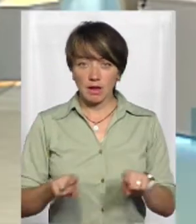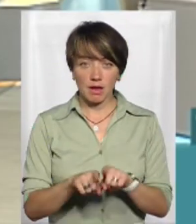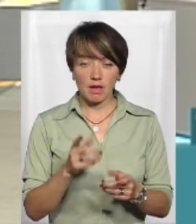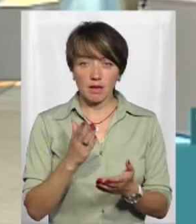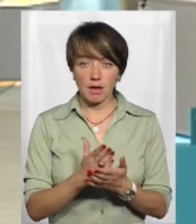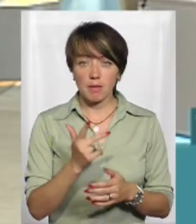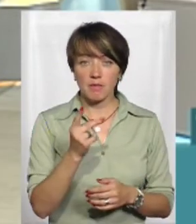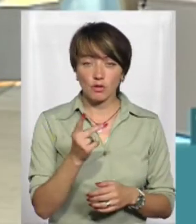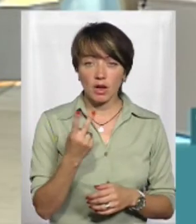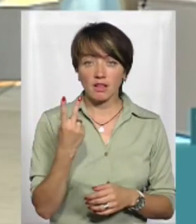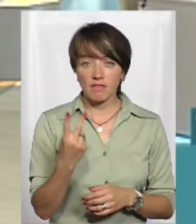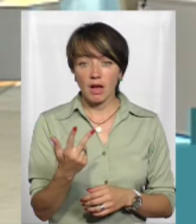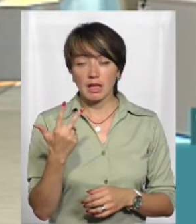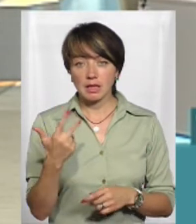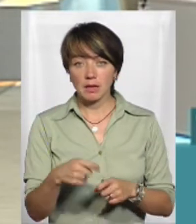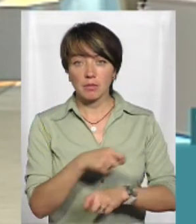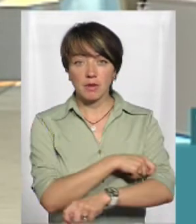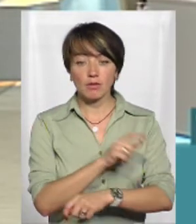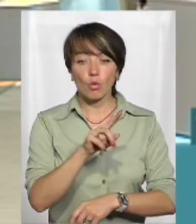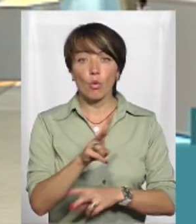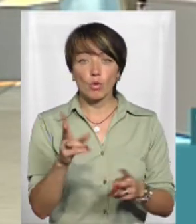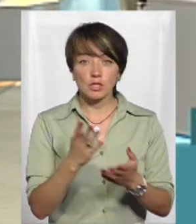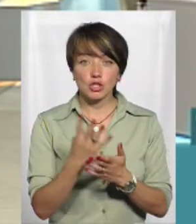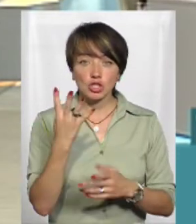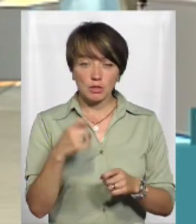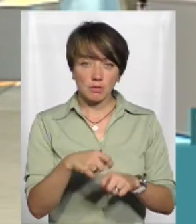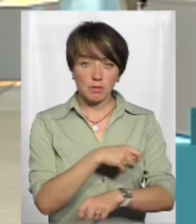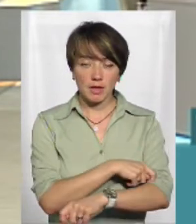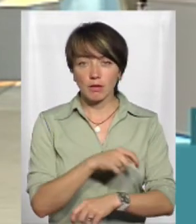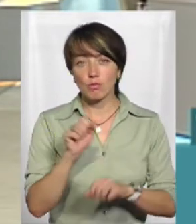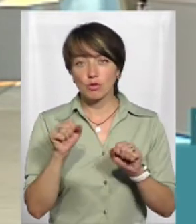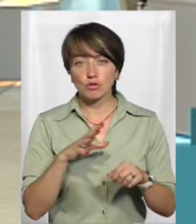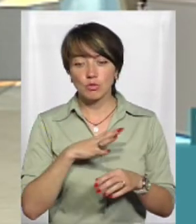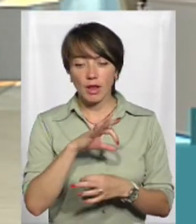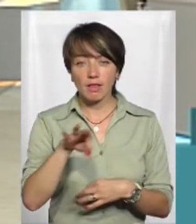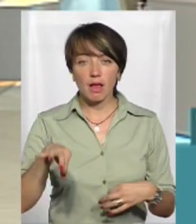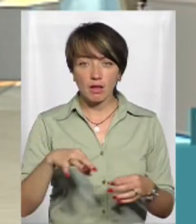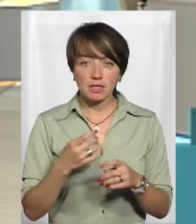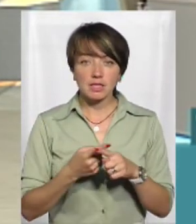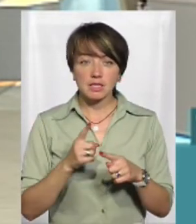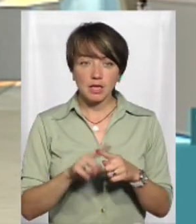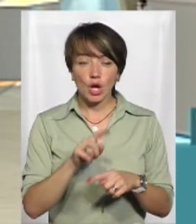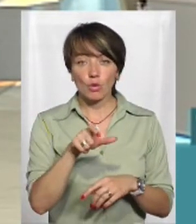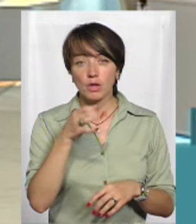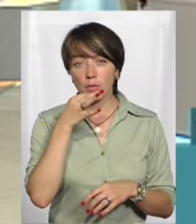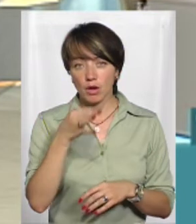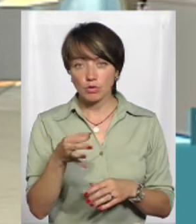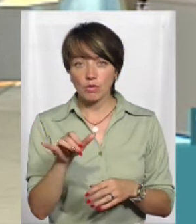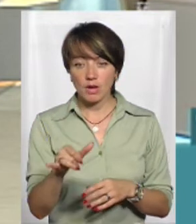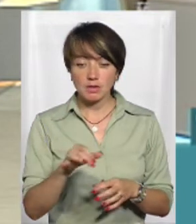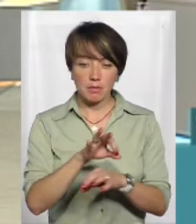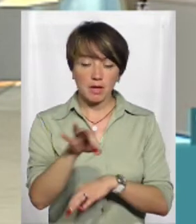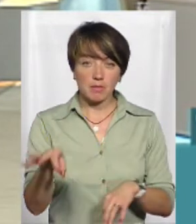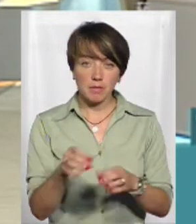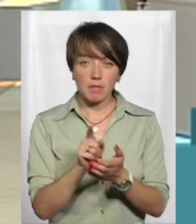є. 1,5, 2, 3 квадрати, декого навіть 4 квадрати виходить, що може бути в надлишку. Звичайно. І людям кажуть, от вас